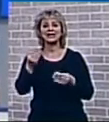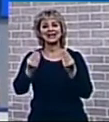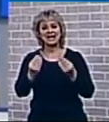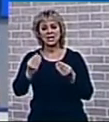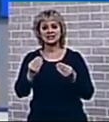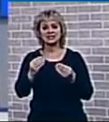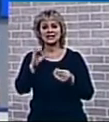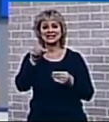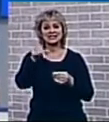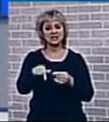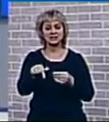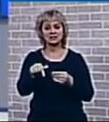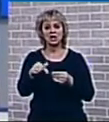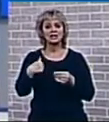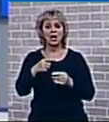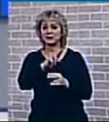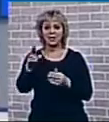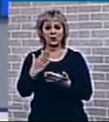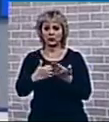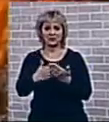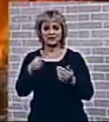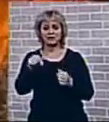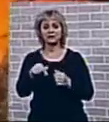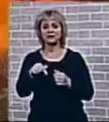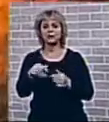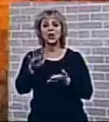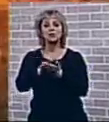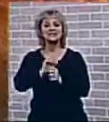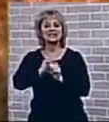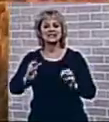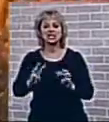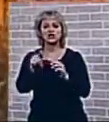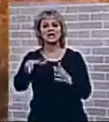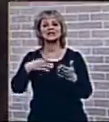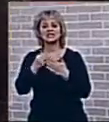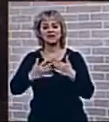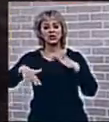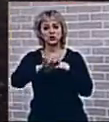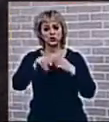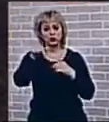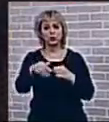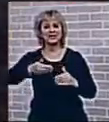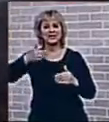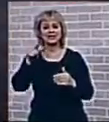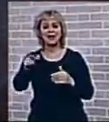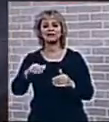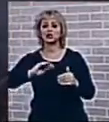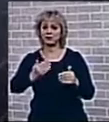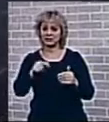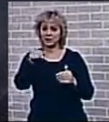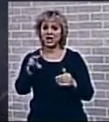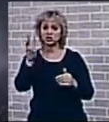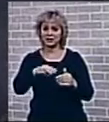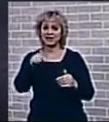играться здесь я бы никому не рекомендовал. Мусор нельзя сжигать даже на своей территории. Недавно частного